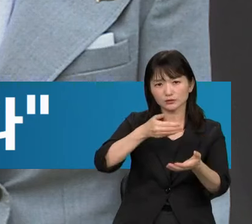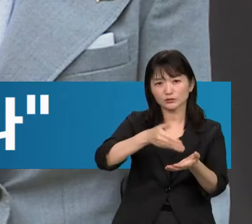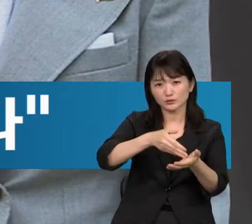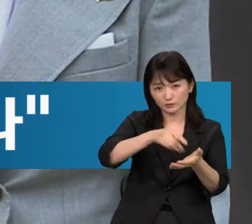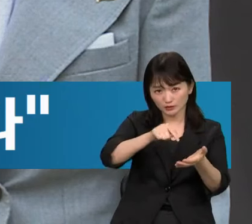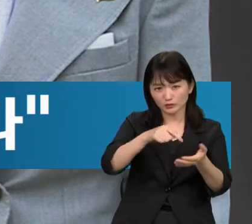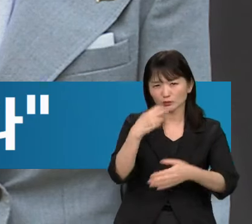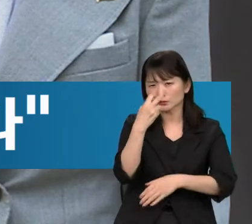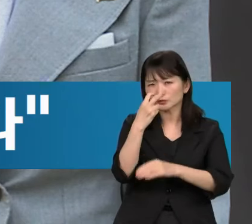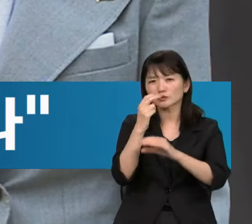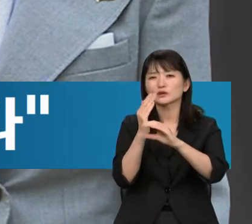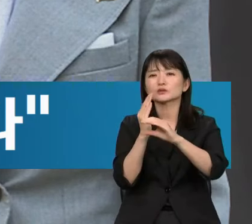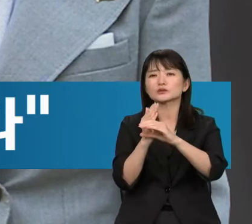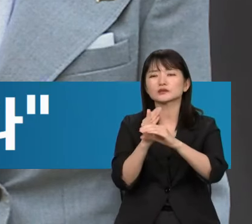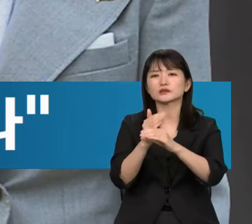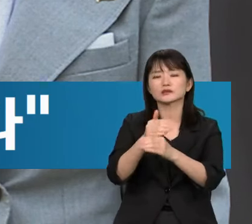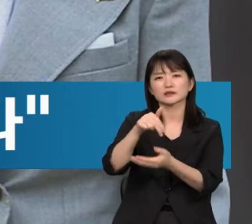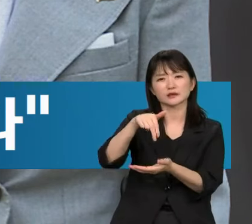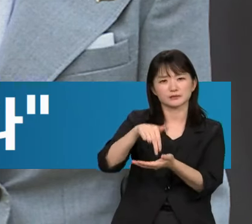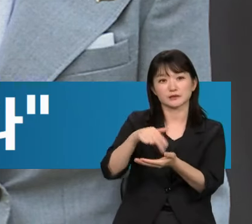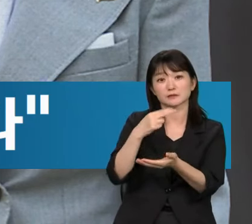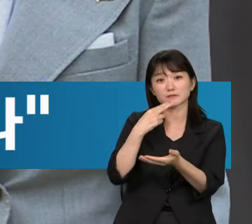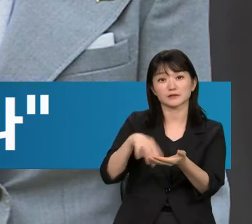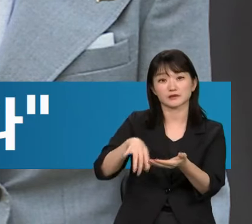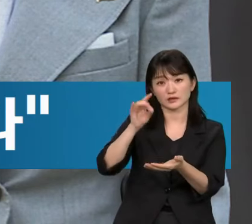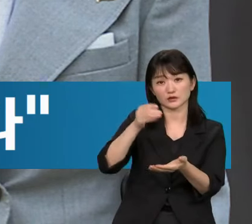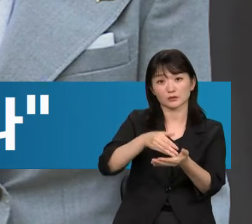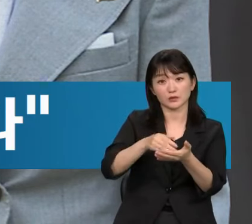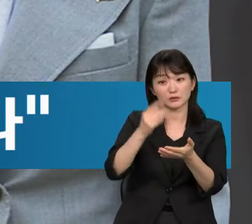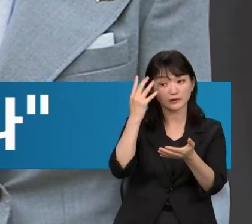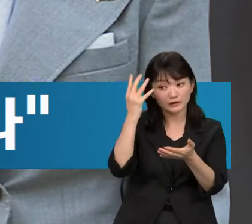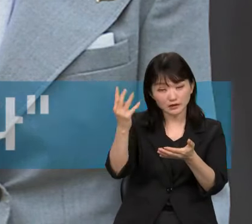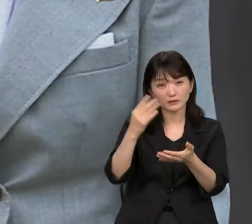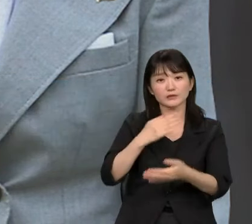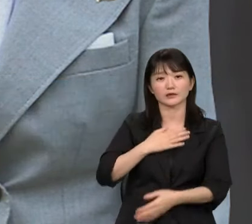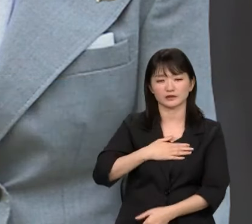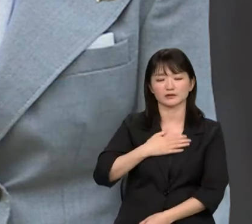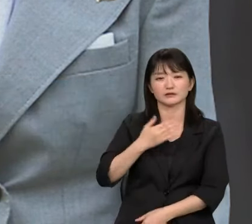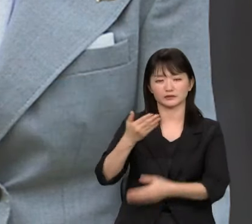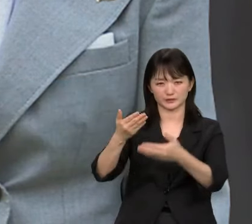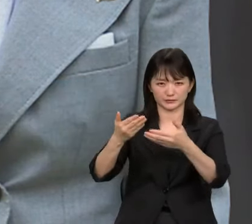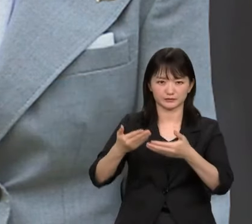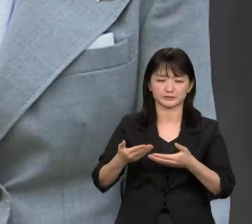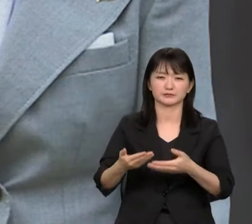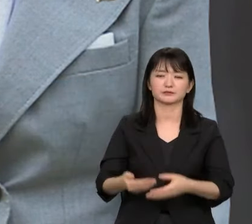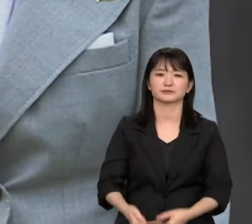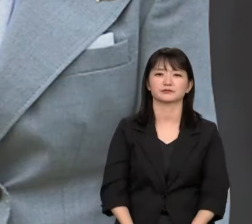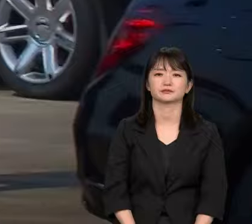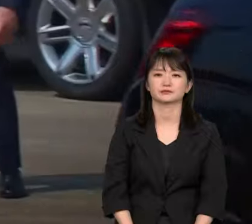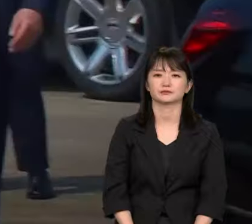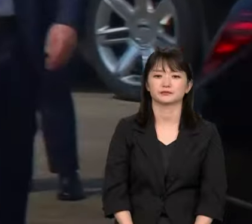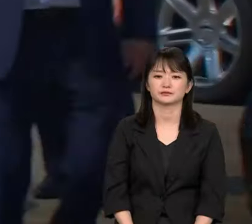수사 중인 사안이라 입장이 없다고 최초 보도 나흘 만에 알려왔습니다. 김태영 기자입니다.